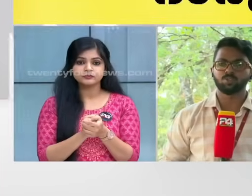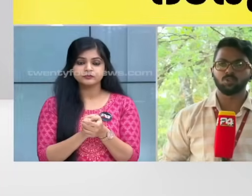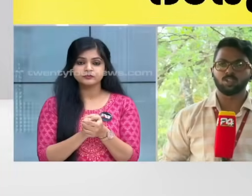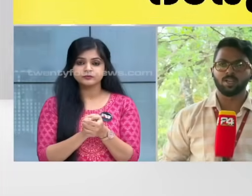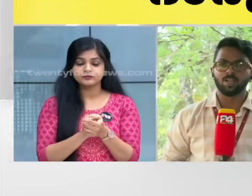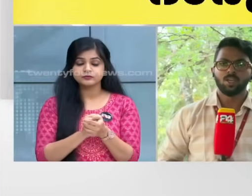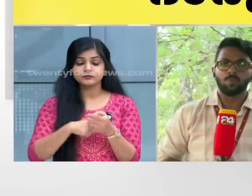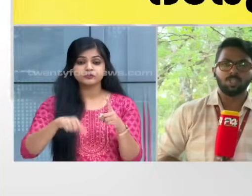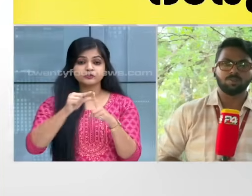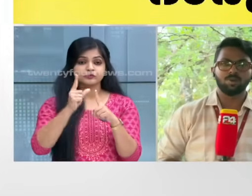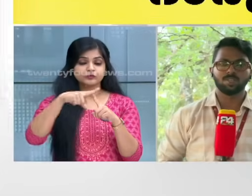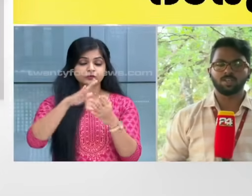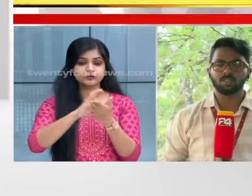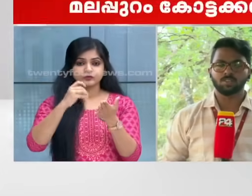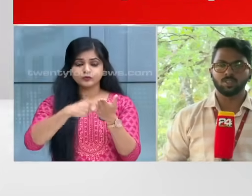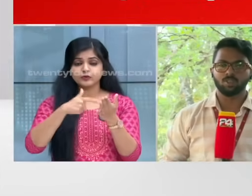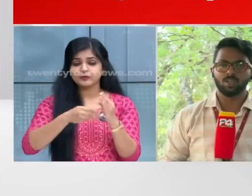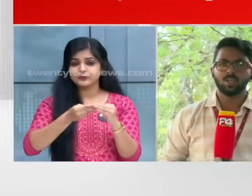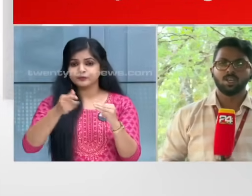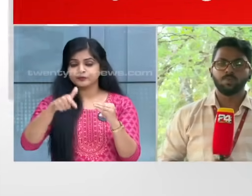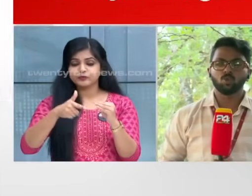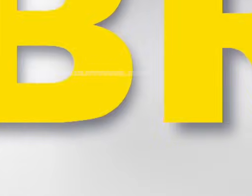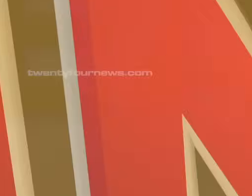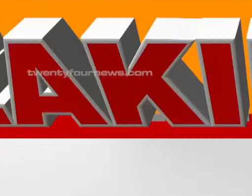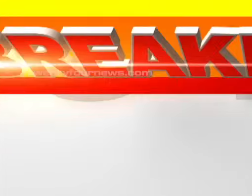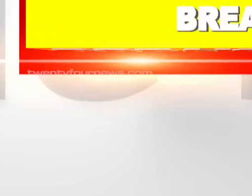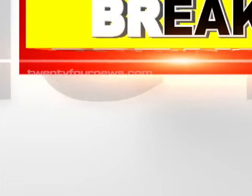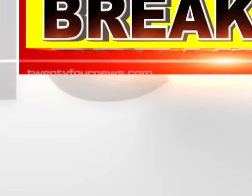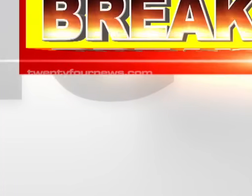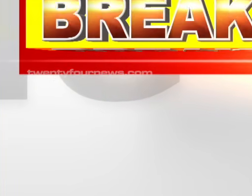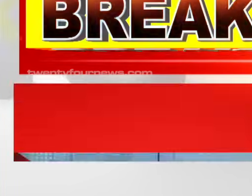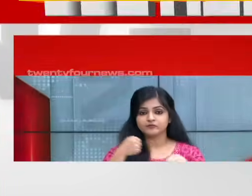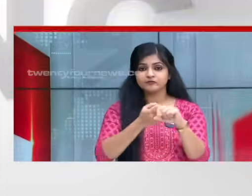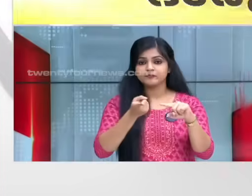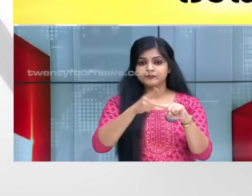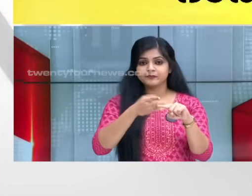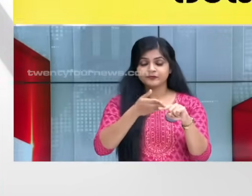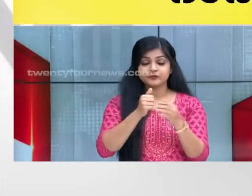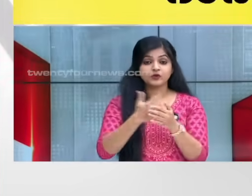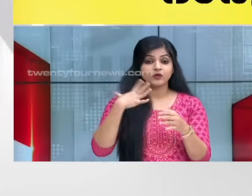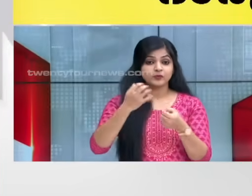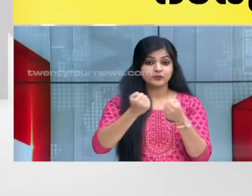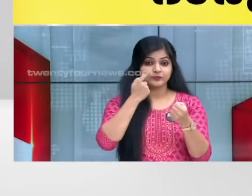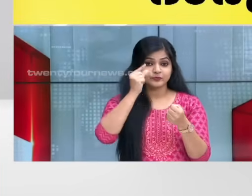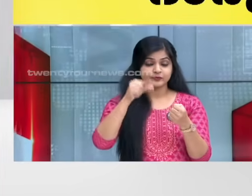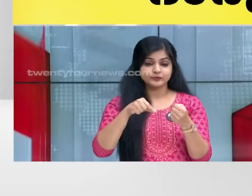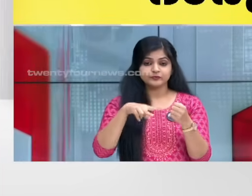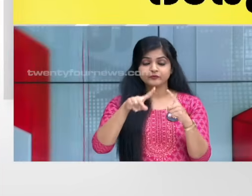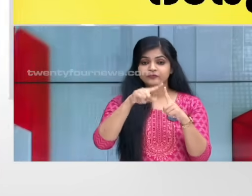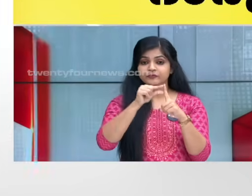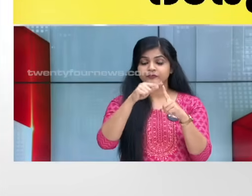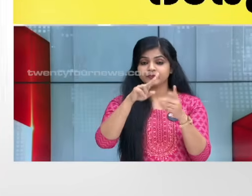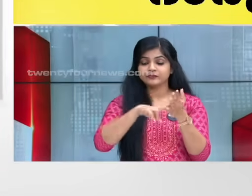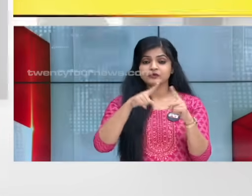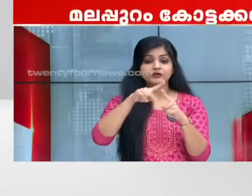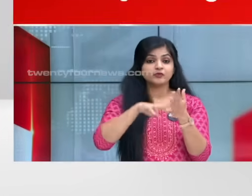ഈ പുത്തൂർ ജുമാ മസ്ജിദിന് സമീപത്തുള്ള കെട്ടിടത്തിലേക്കാണ് ലോറി ഇടിച്ചു കയറുന്ന ഒരു സാഹചര്യം ഉണ്ടായത്. സംഭവത്തിൽ ലോറി ഡ്രൈവറായിരിക്കുന്ന തമിഴ്നാട്